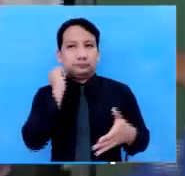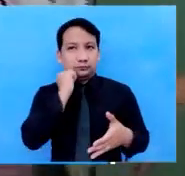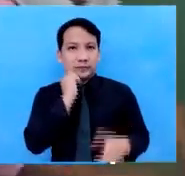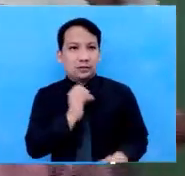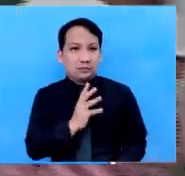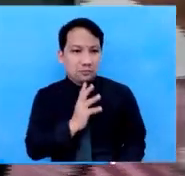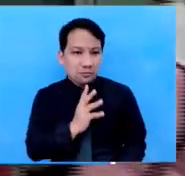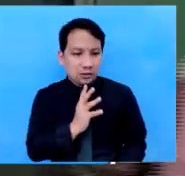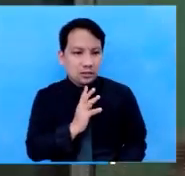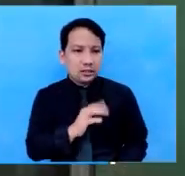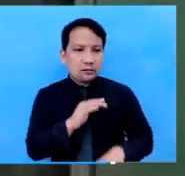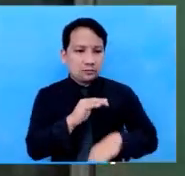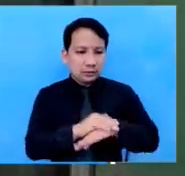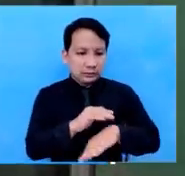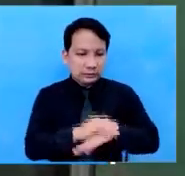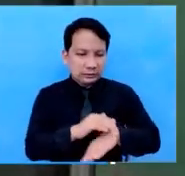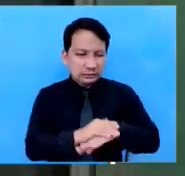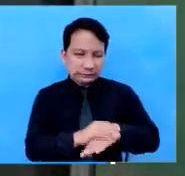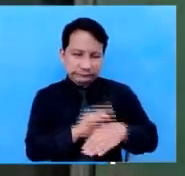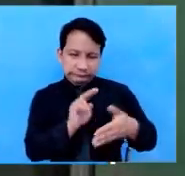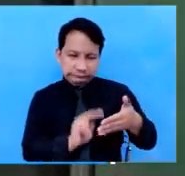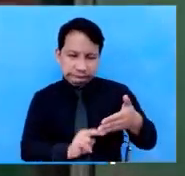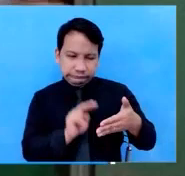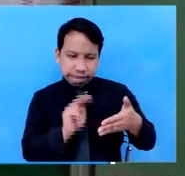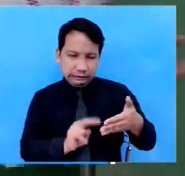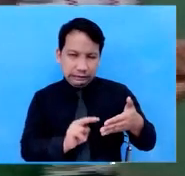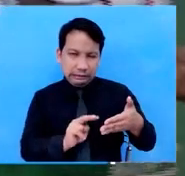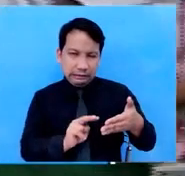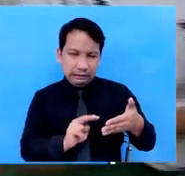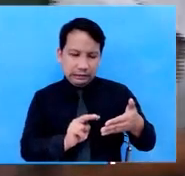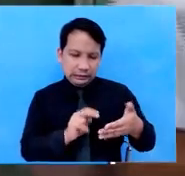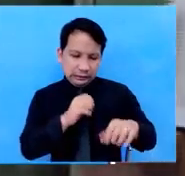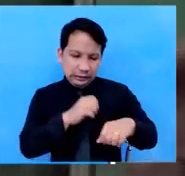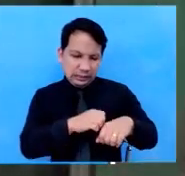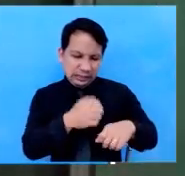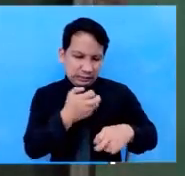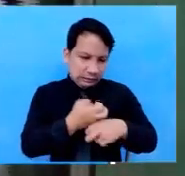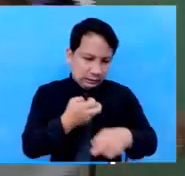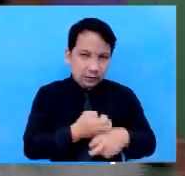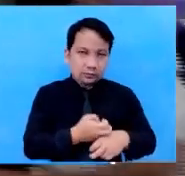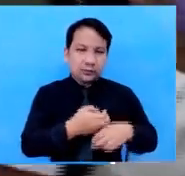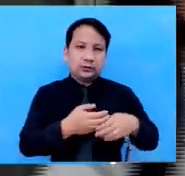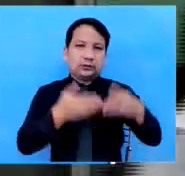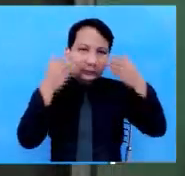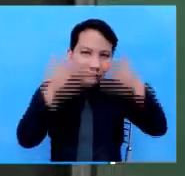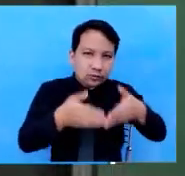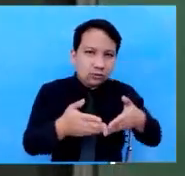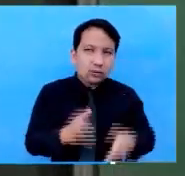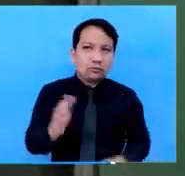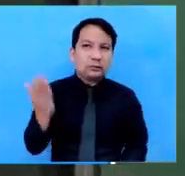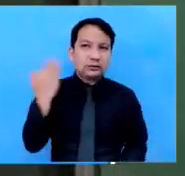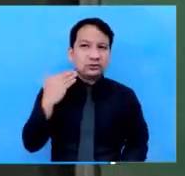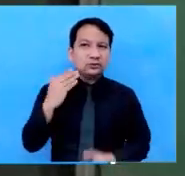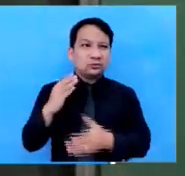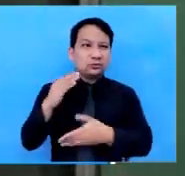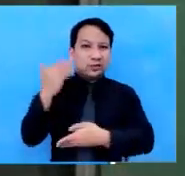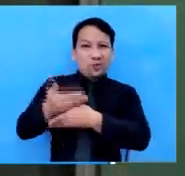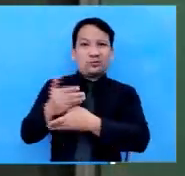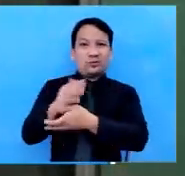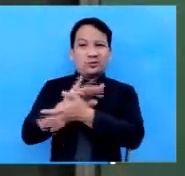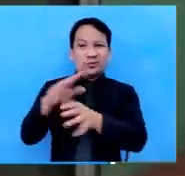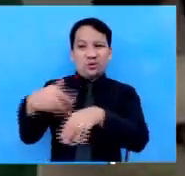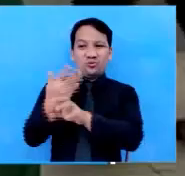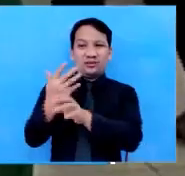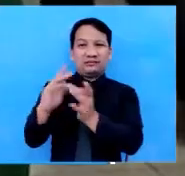Yung English, yun yung medyo problematic kasi nga hindi natututukan noong panahon ng nag-online class sila. So